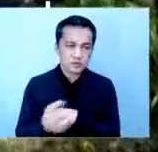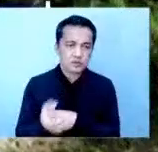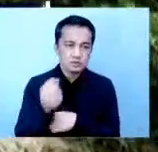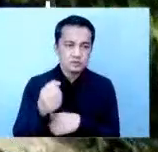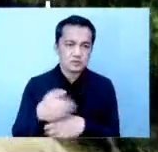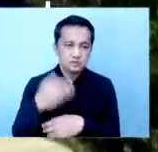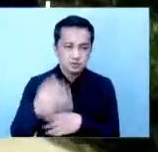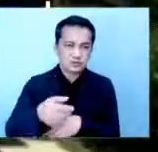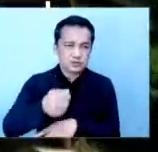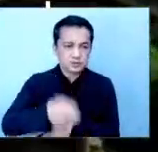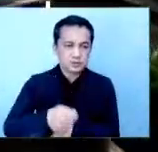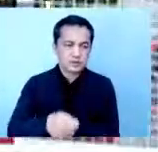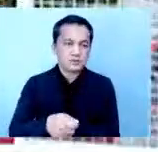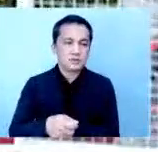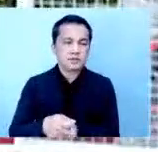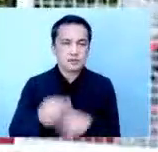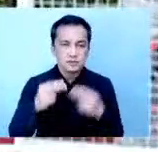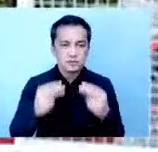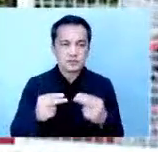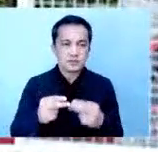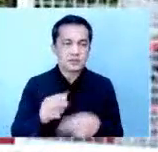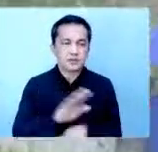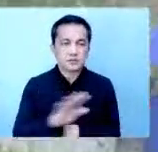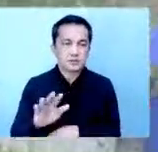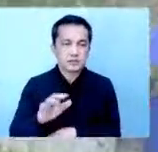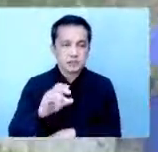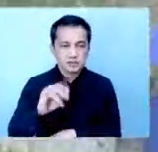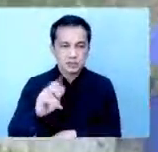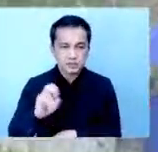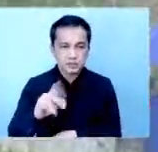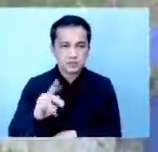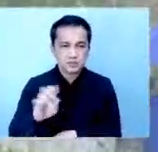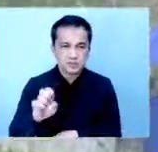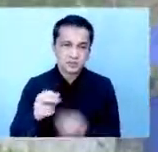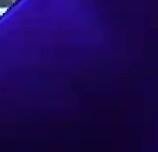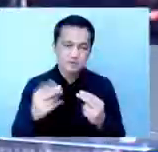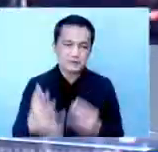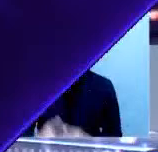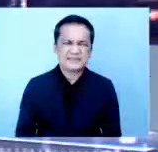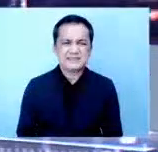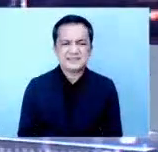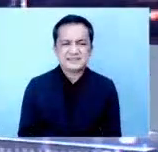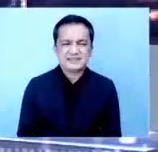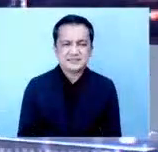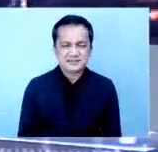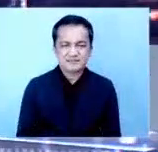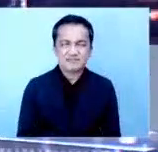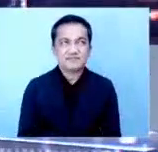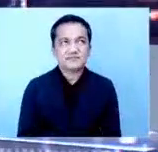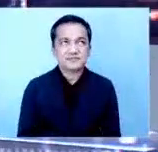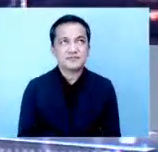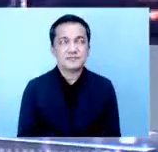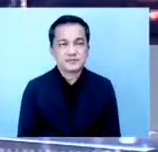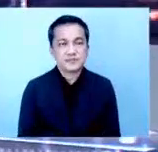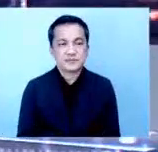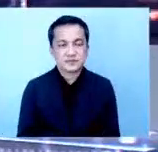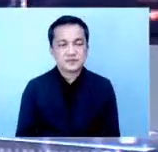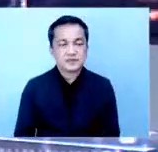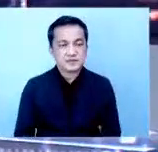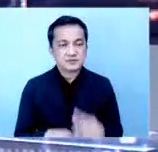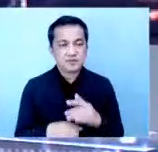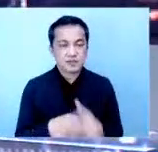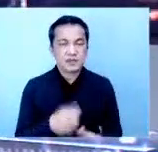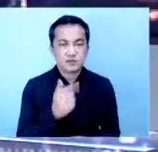pagdinig. Nagbabalita mula sa Frontline, Camille Samonte, News 5. Kung mas maaga ang